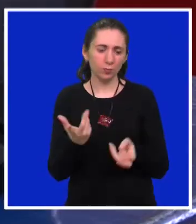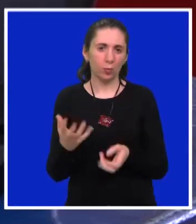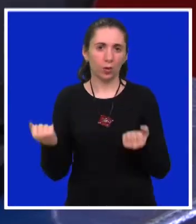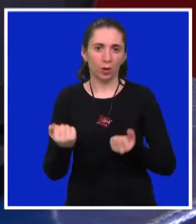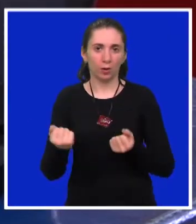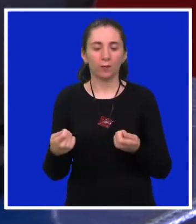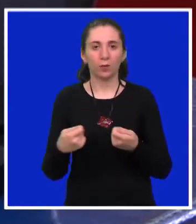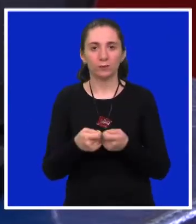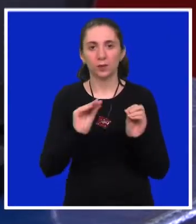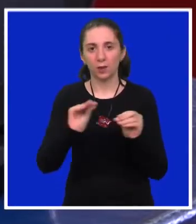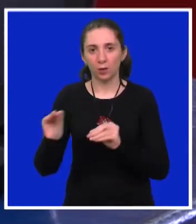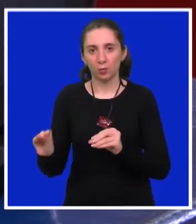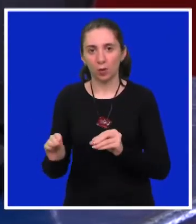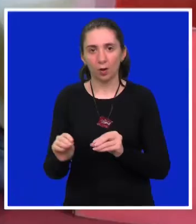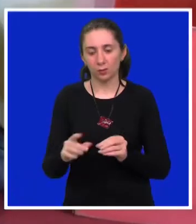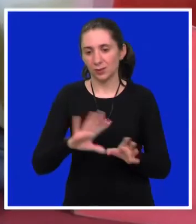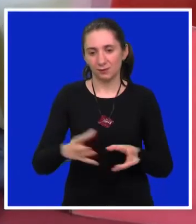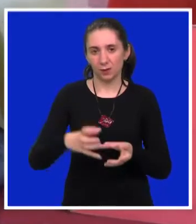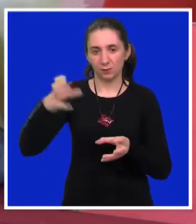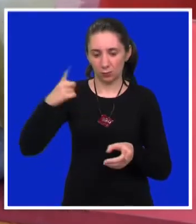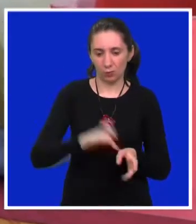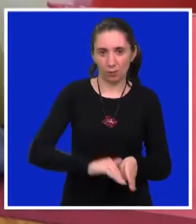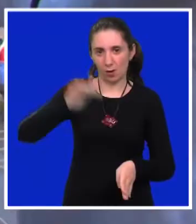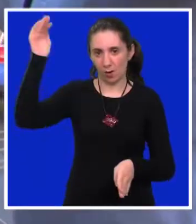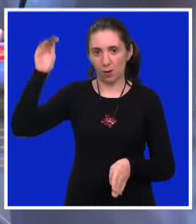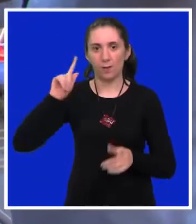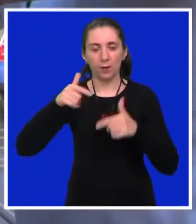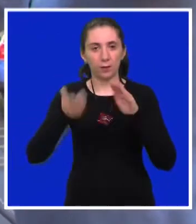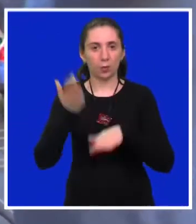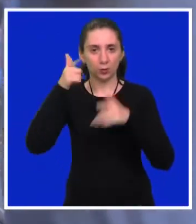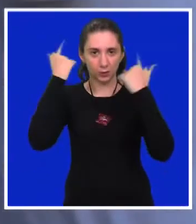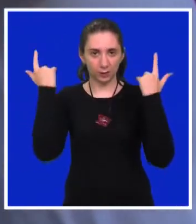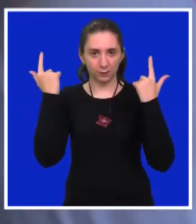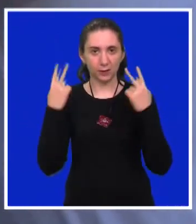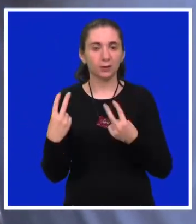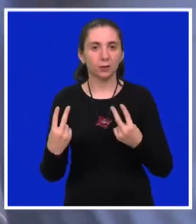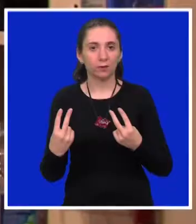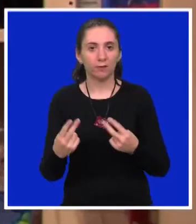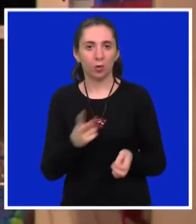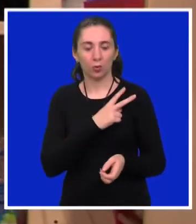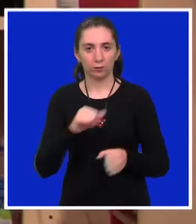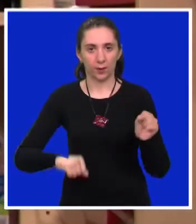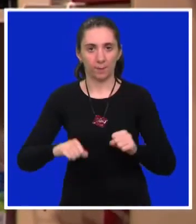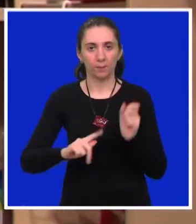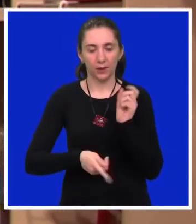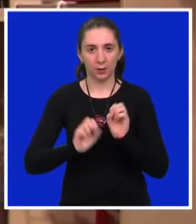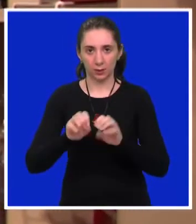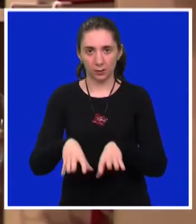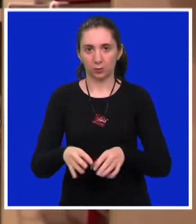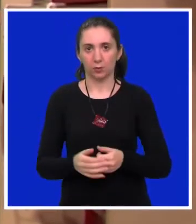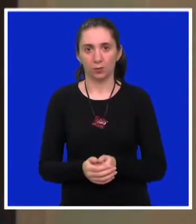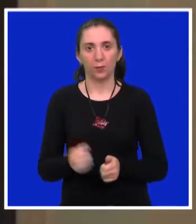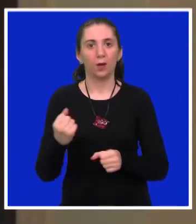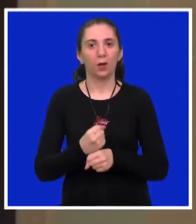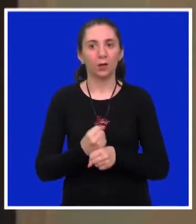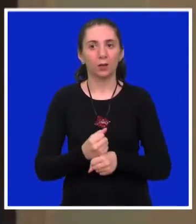brojne aktivnosti namijenjene edukaciji svih kategorija građana te podizanju svijesti o važnosti odgovornog postupanja s